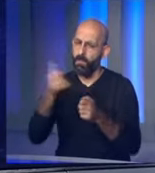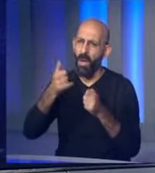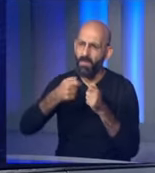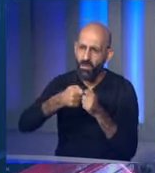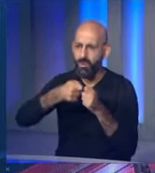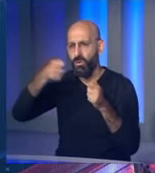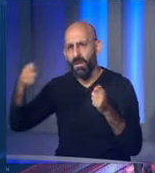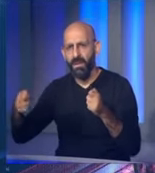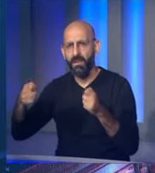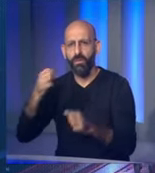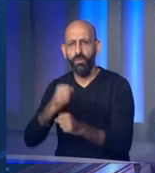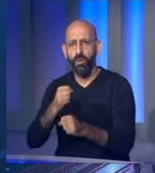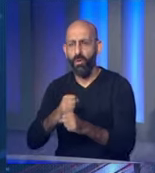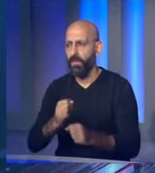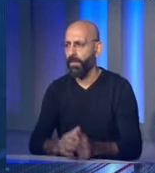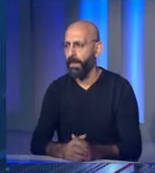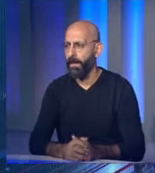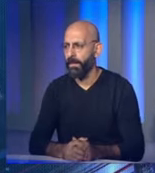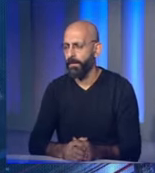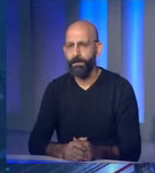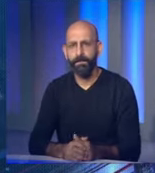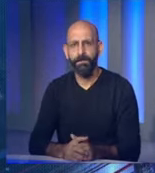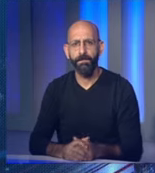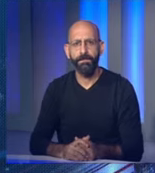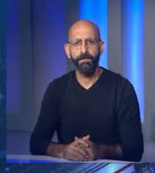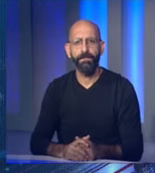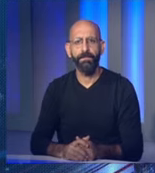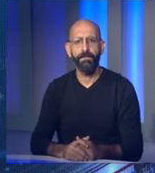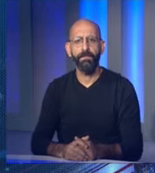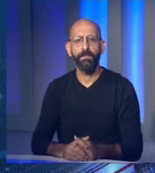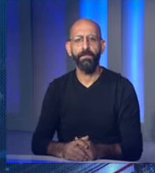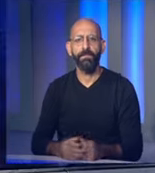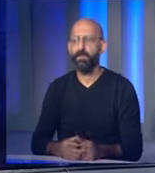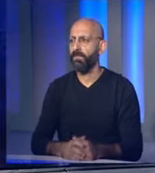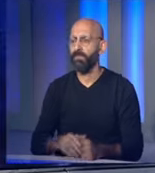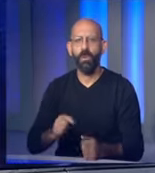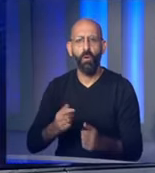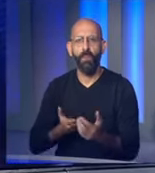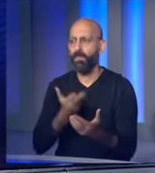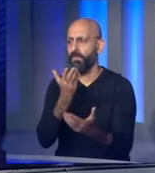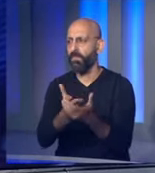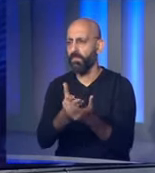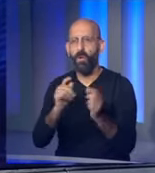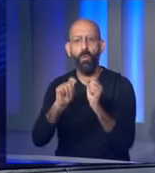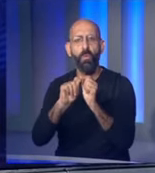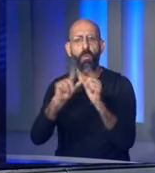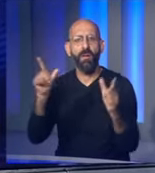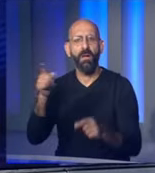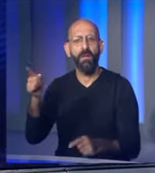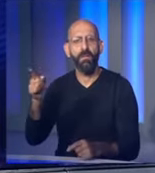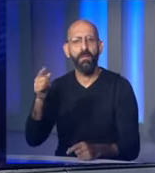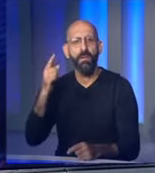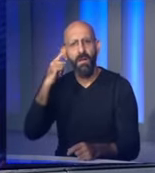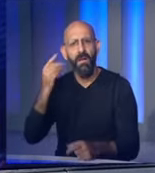انعقاد المجلس لمناقشه خطه الطوارئ نتقدم اليوم كتله اعتداء الوطني بثلاثه